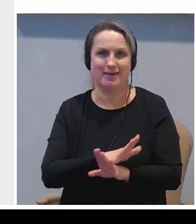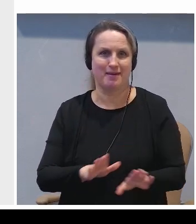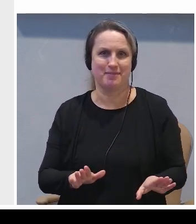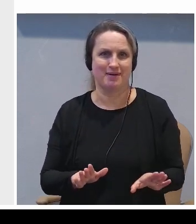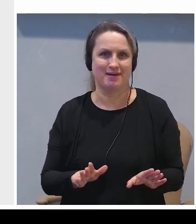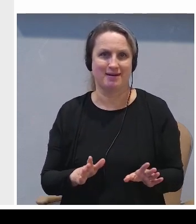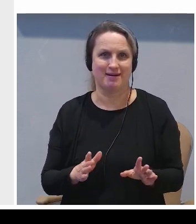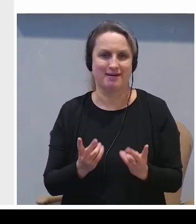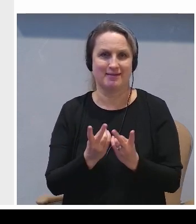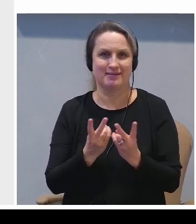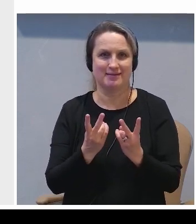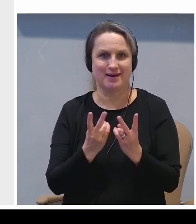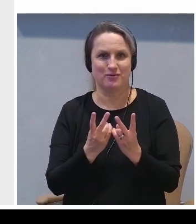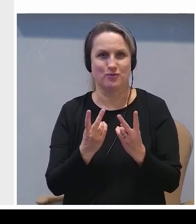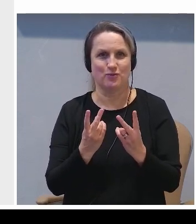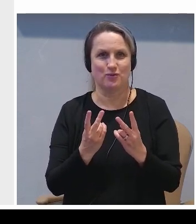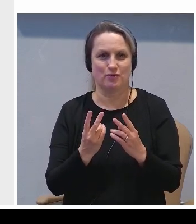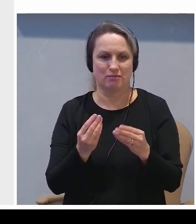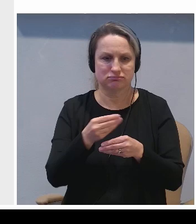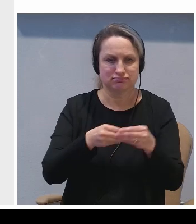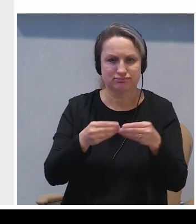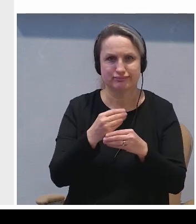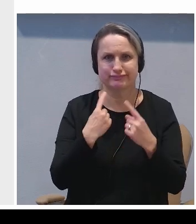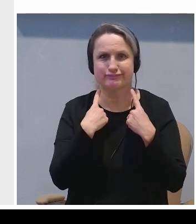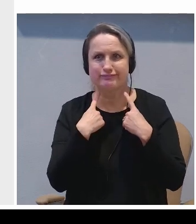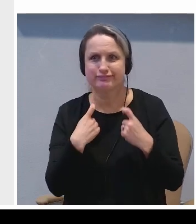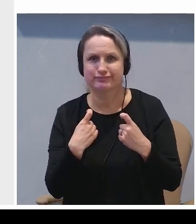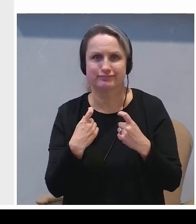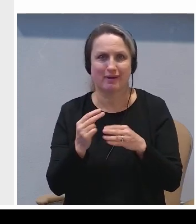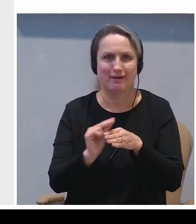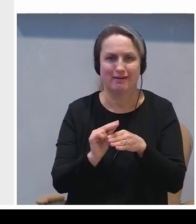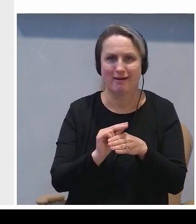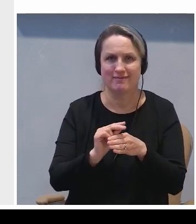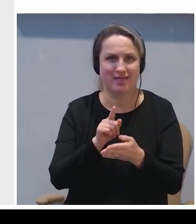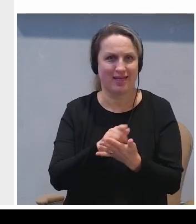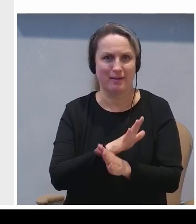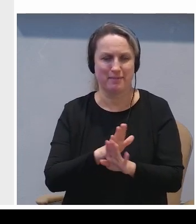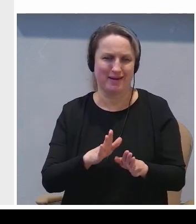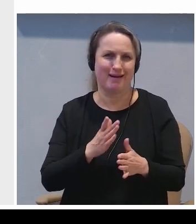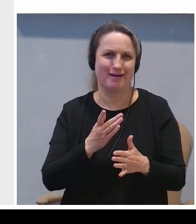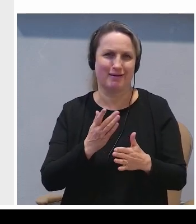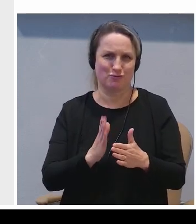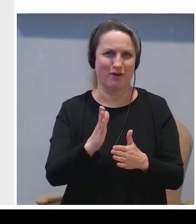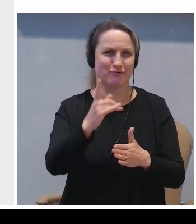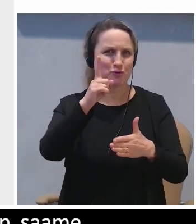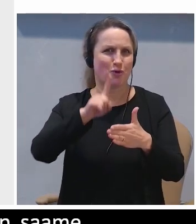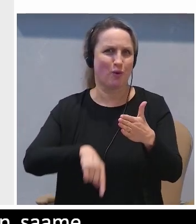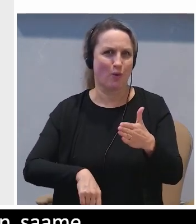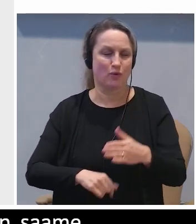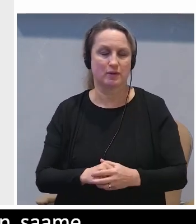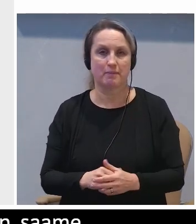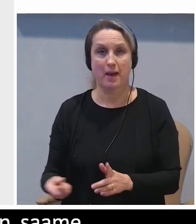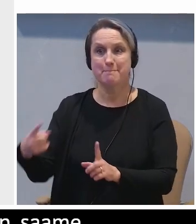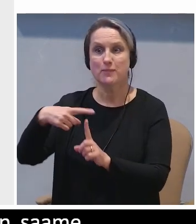importantly, saame I can see you läbi have some mittegenotoksilise politicians that like it. ettevalmistusega This affects regulation, ning just like lisaks any peame medicine. poliitikute